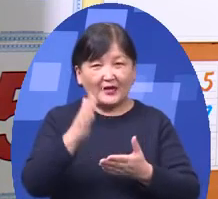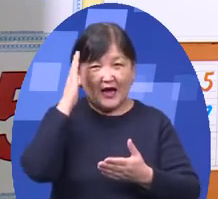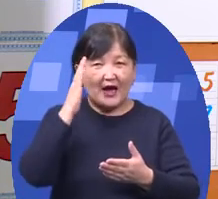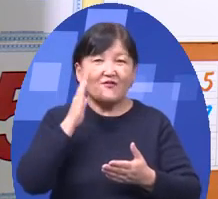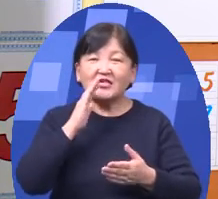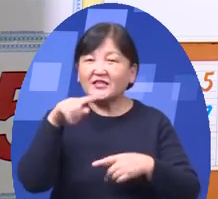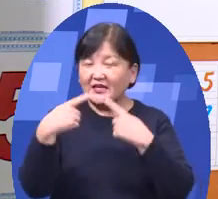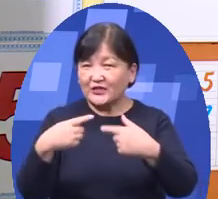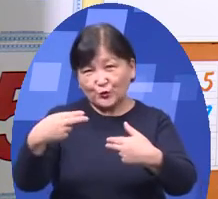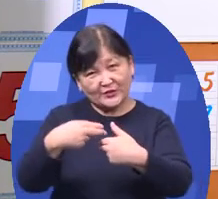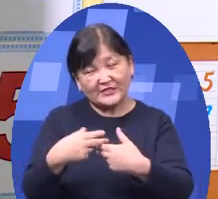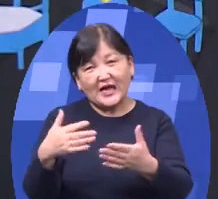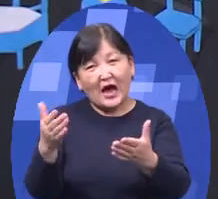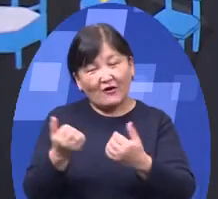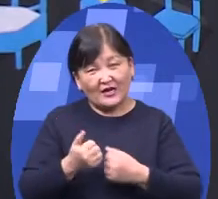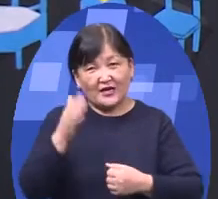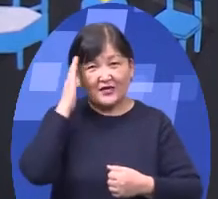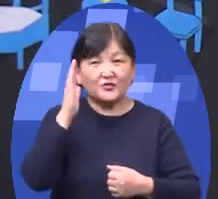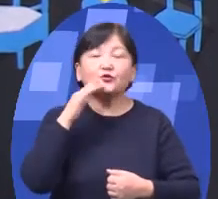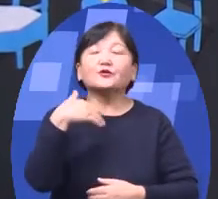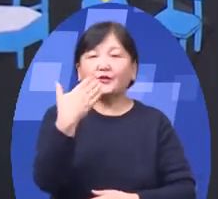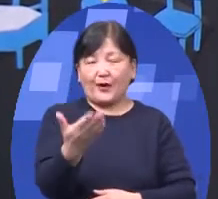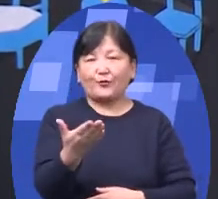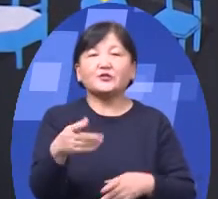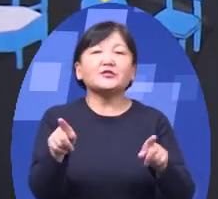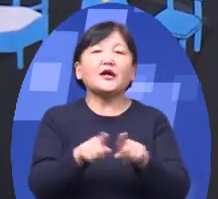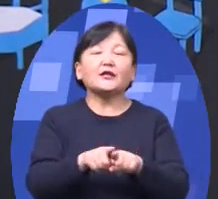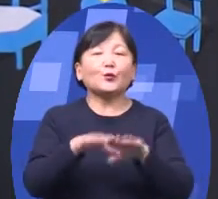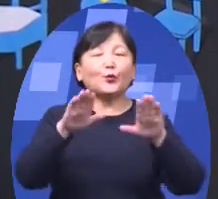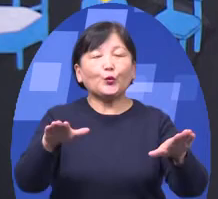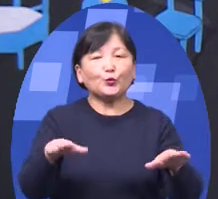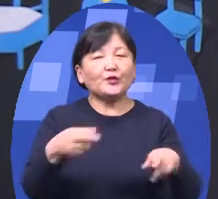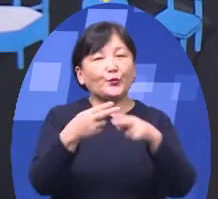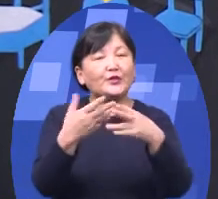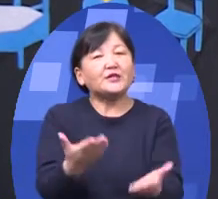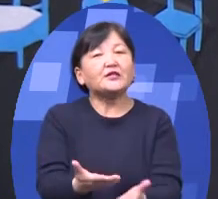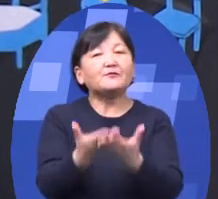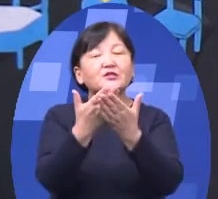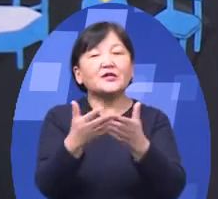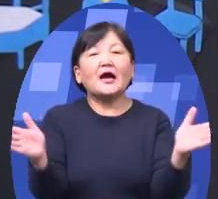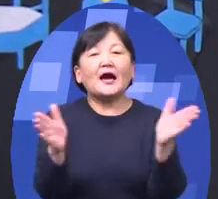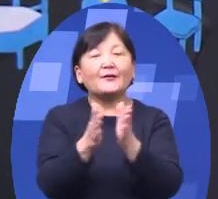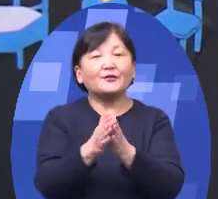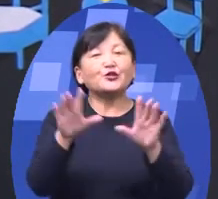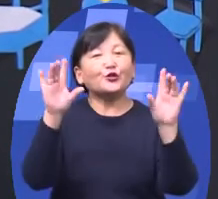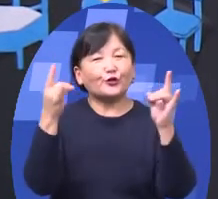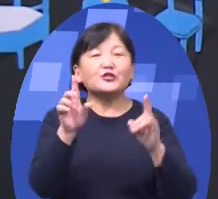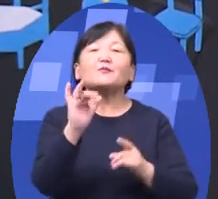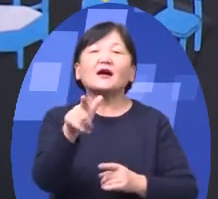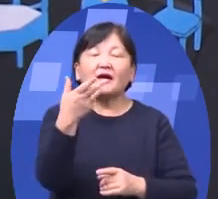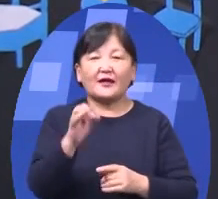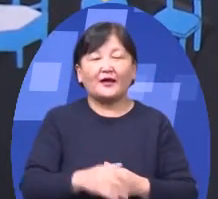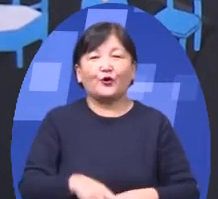ээжтэй хэлж туслалцаа аваарай. Эцэг эхчүүд та бүхэн ч гэсэн хүүхдийнхээ энэ хийх үйлээ дэмжин тусалж хамтран тоглож